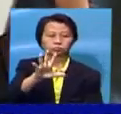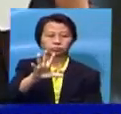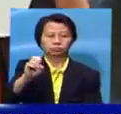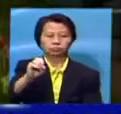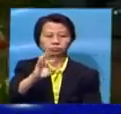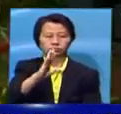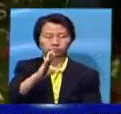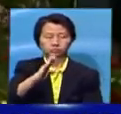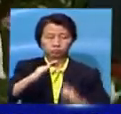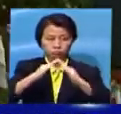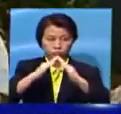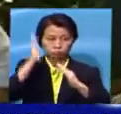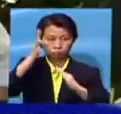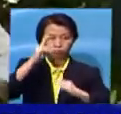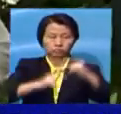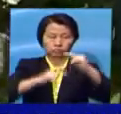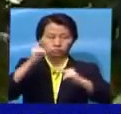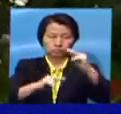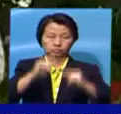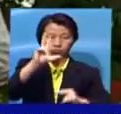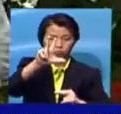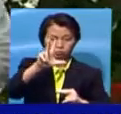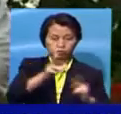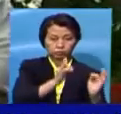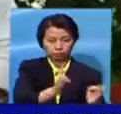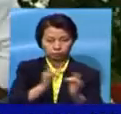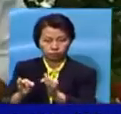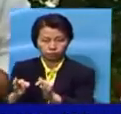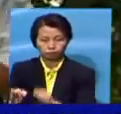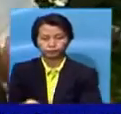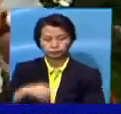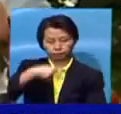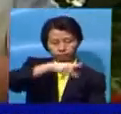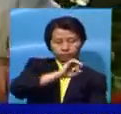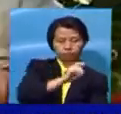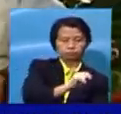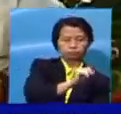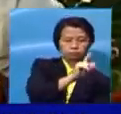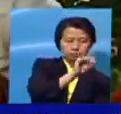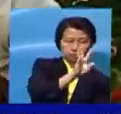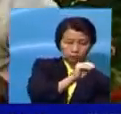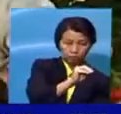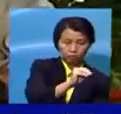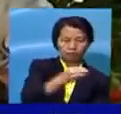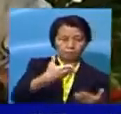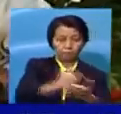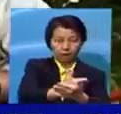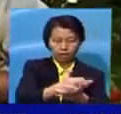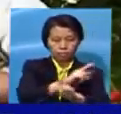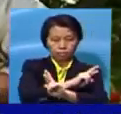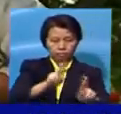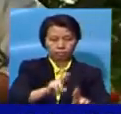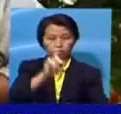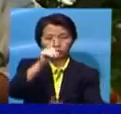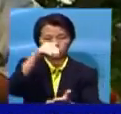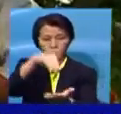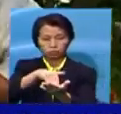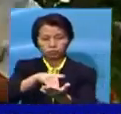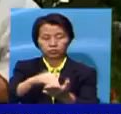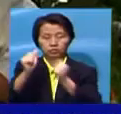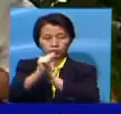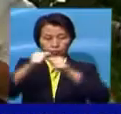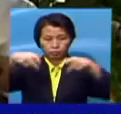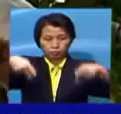rumah akan dibina melalui tiga fasa manakala PPA 1m selasih yang baharu menyediakan 1000 unit